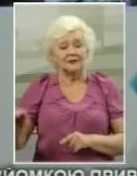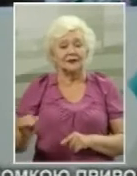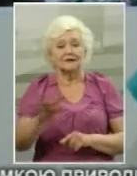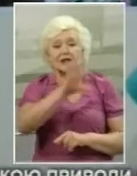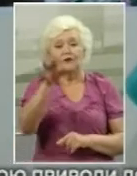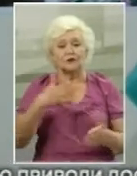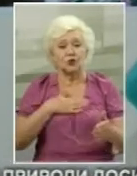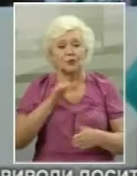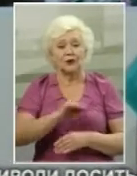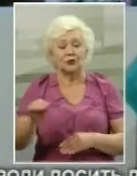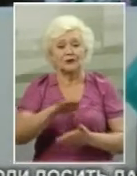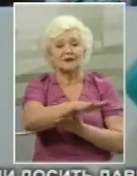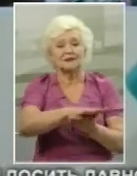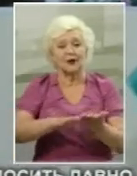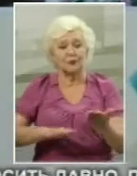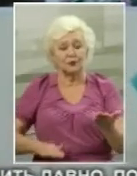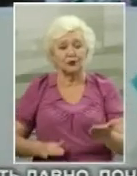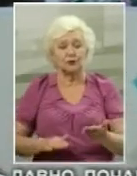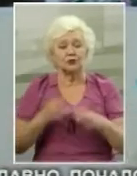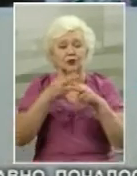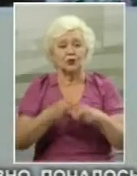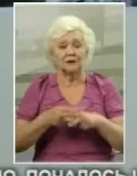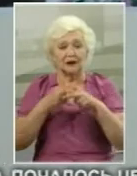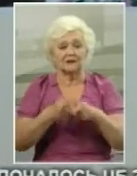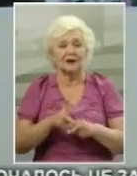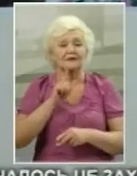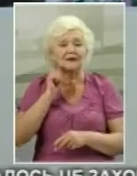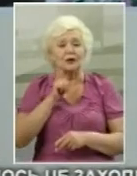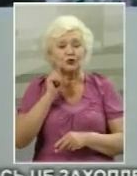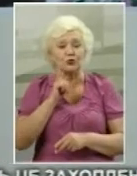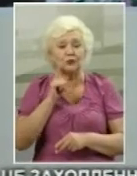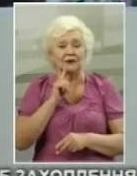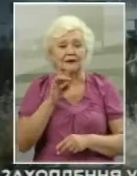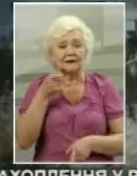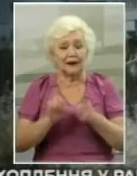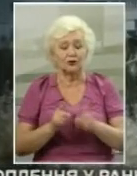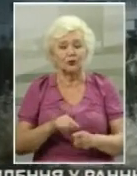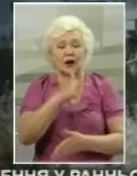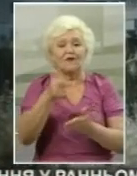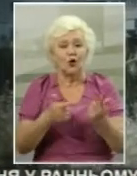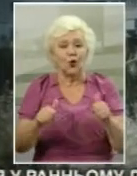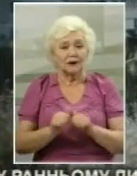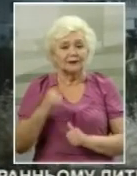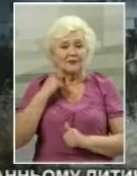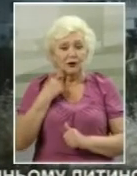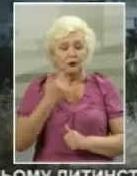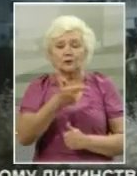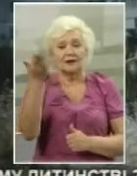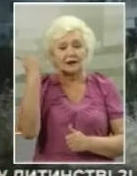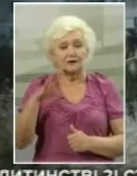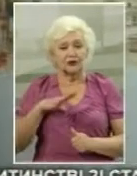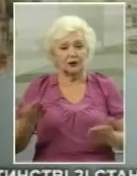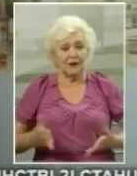дитинство пройшло на станції юних натуралістів в місті Кіровограді, де жила сім'я. Вот.